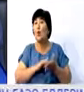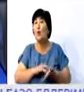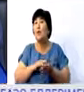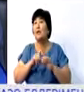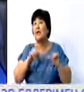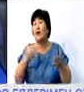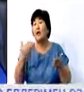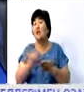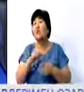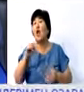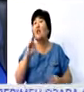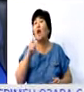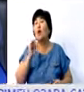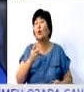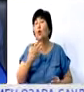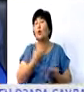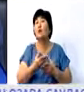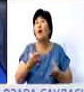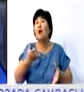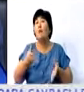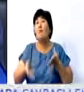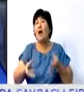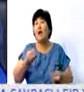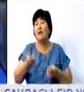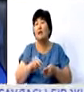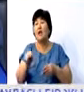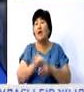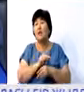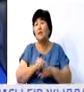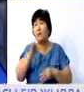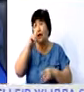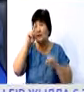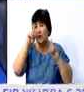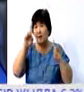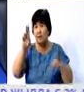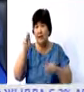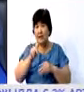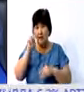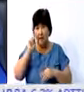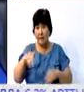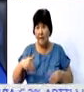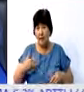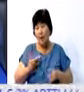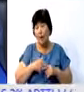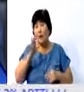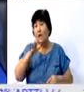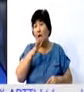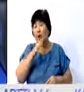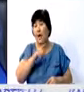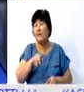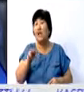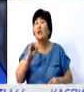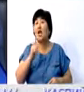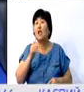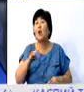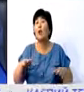болса, жаңа қорған өзінің балшықты емдерімен Қазақстанға белгілі екендігін білесіздер. Алдағы уақытта осы жаңа қорған